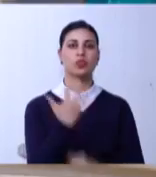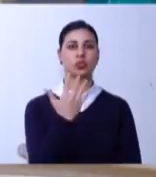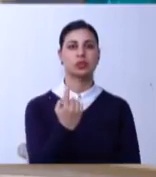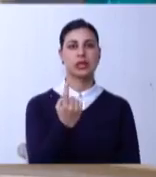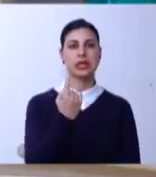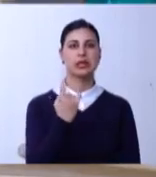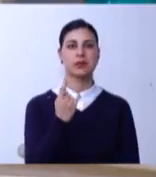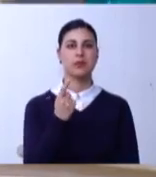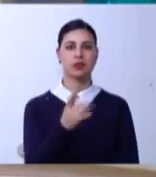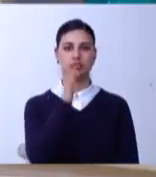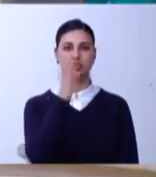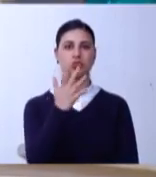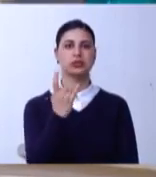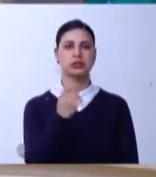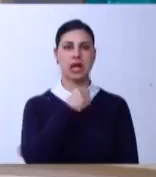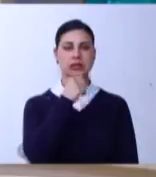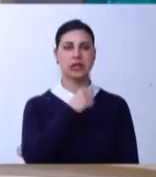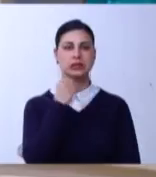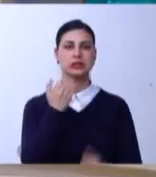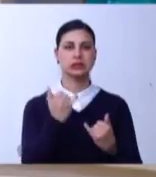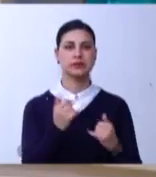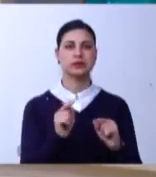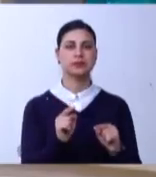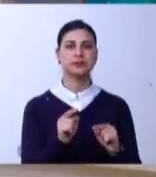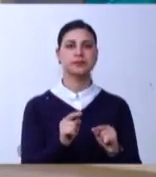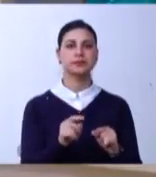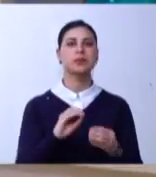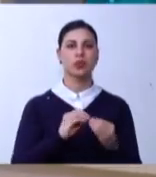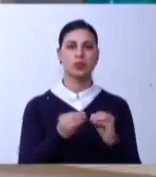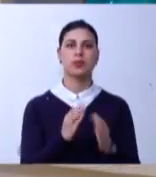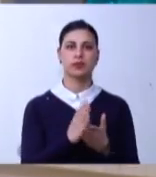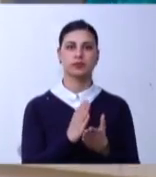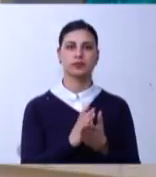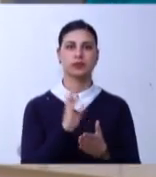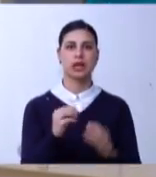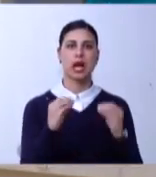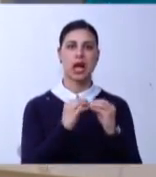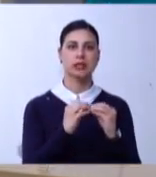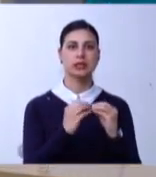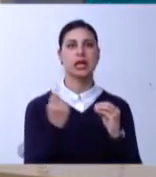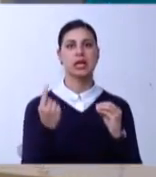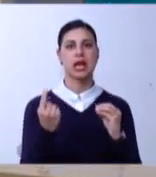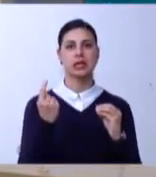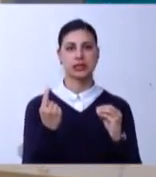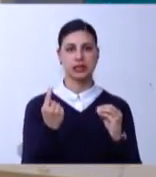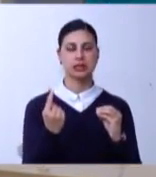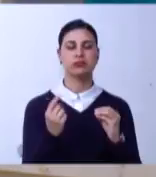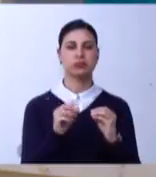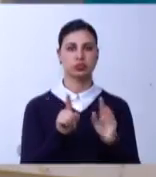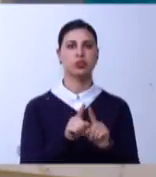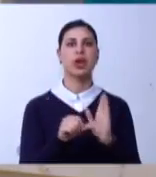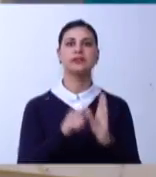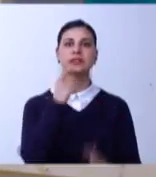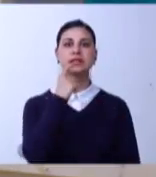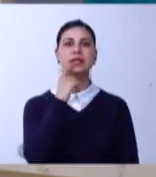ერთი ბავშვი 5 წლის ასაკისთვის დგას ამ პრობლემის წინაშე და 10-დან ერთი 6 წლის ასაკისთვის დგას ამ პრობლემის